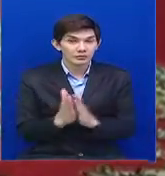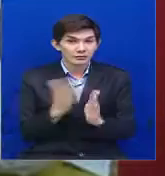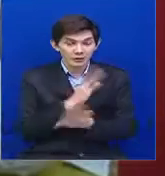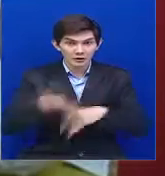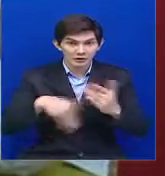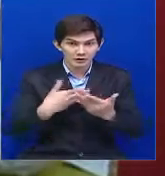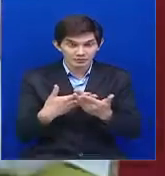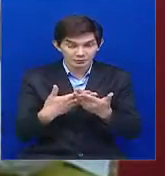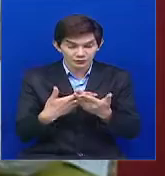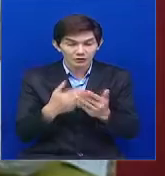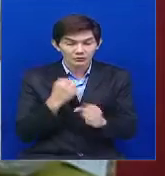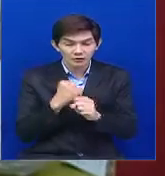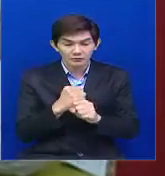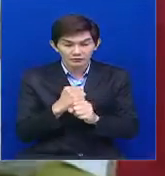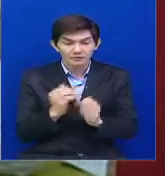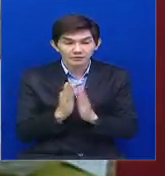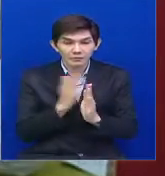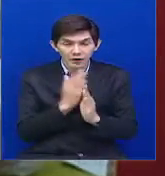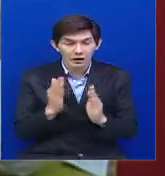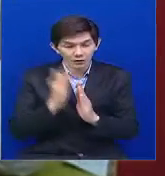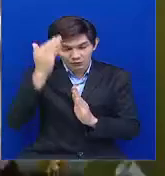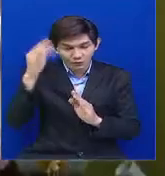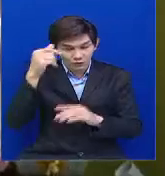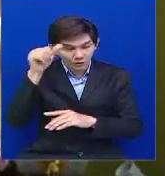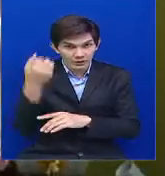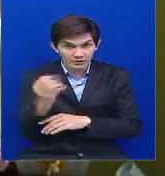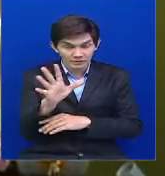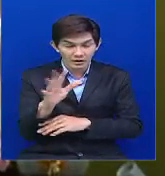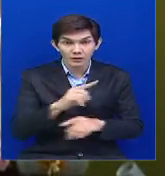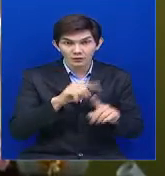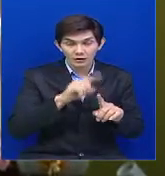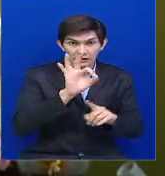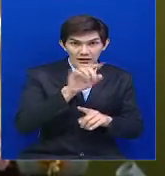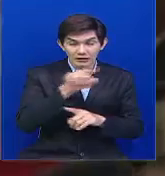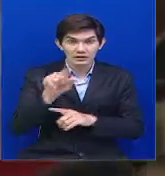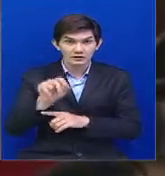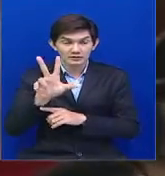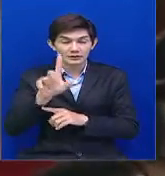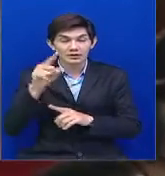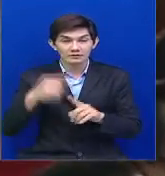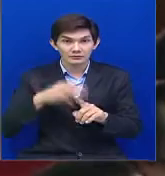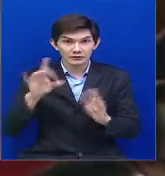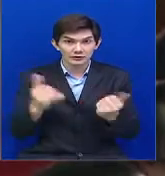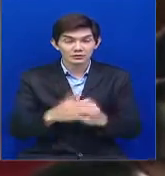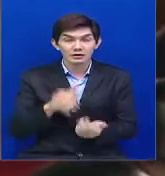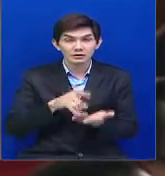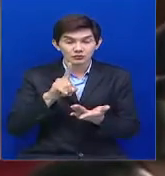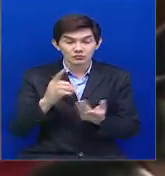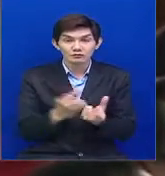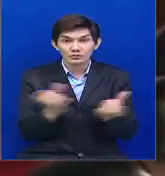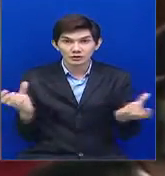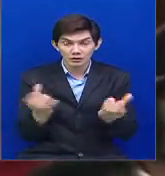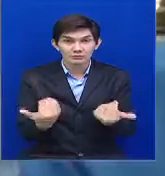หมดจะร่วมกันปฏิบัติธรรมเป็นระยะเวลา 15วันตั้งแต่วันที่9ถ 23สิสิงหาคมที่ศูนย์ปฏิบัติธรรม